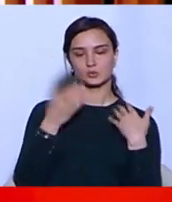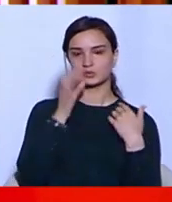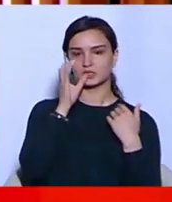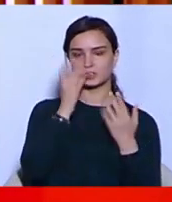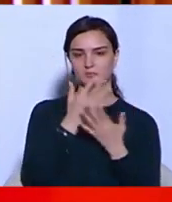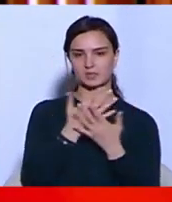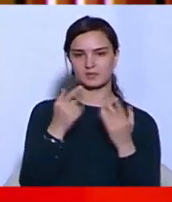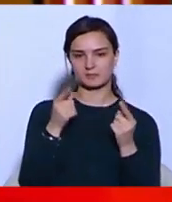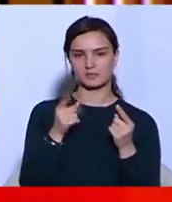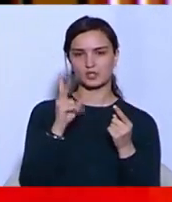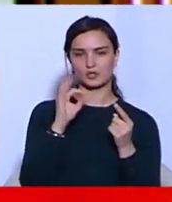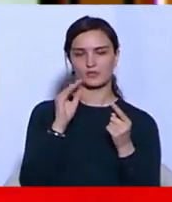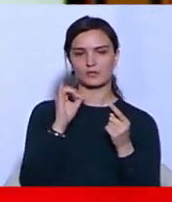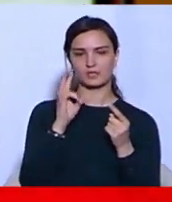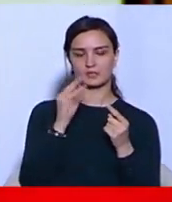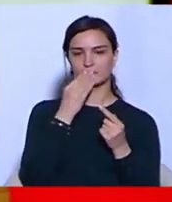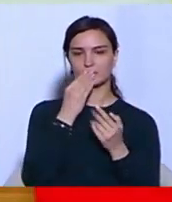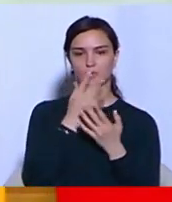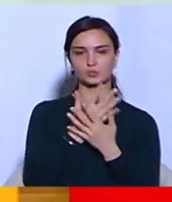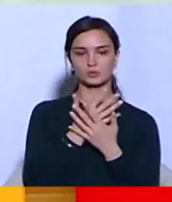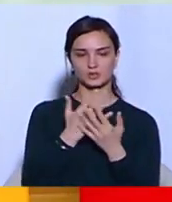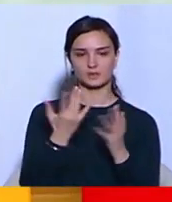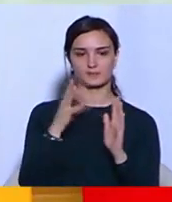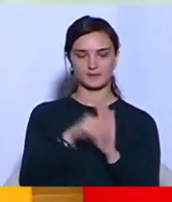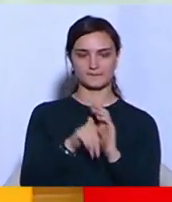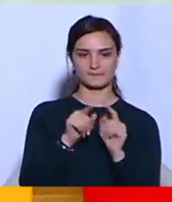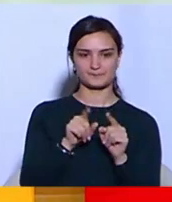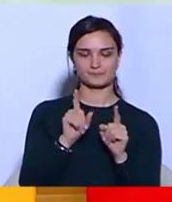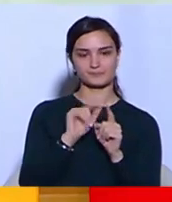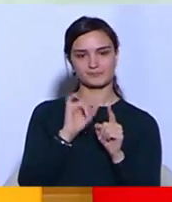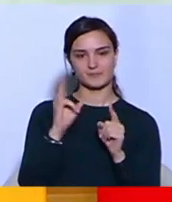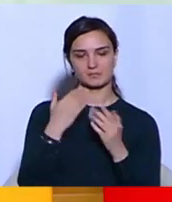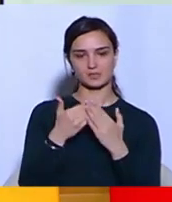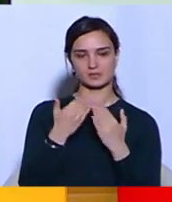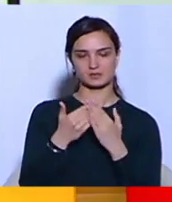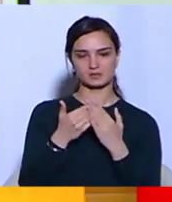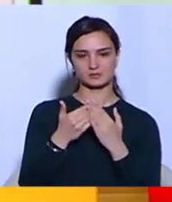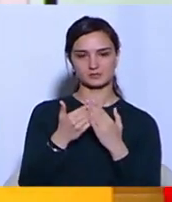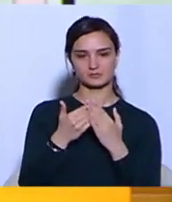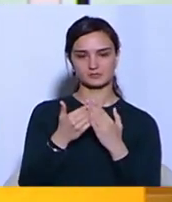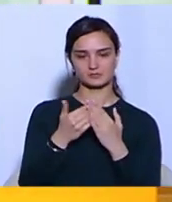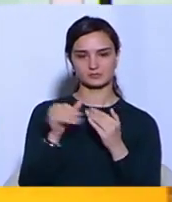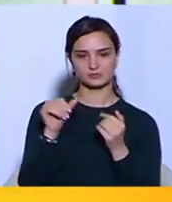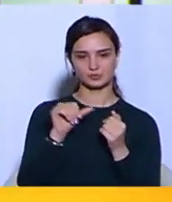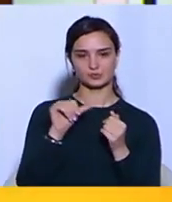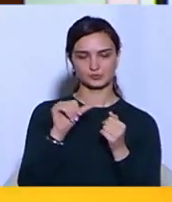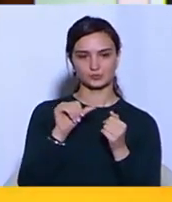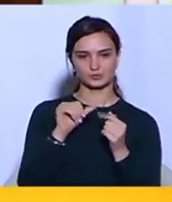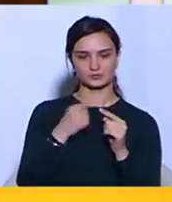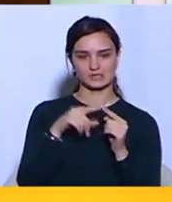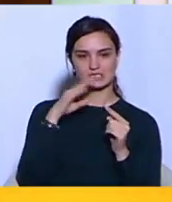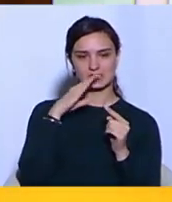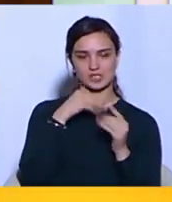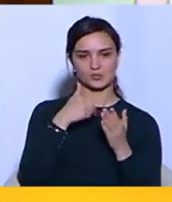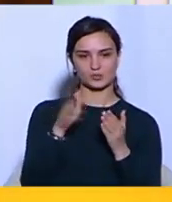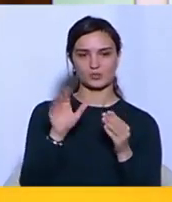დატვირთვა, კოფეინის შემცველი პროდუქტებით დატვირთვა, ან მაგალითად ცუდი ჩვევის გამტკიცება